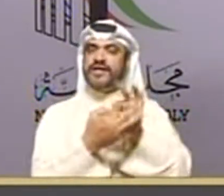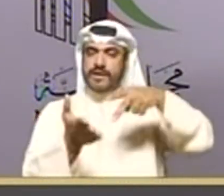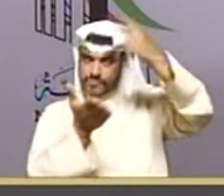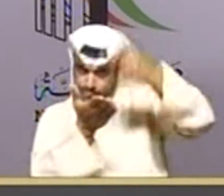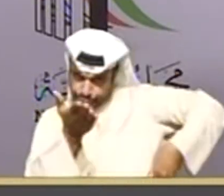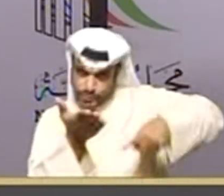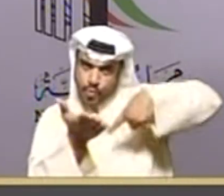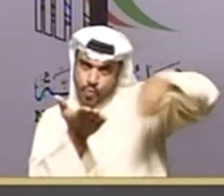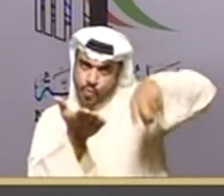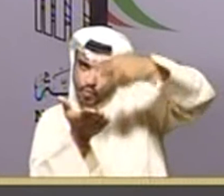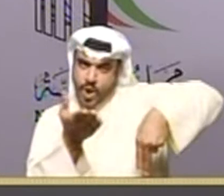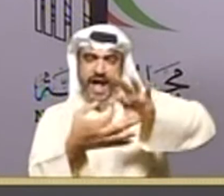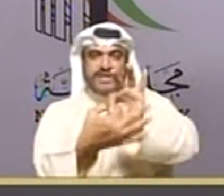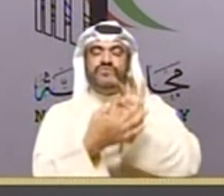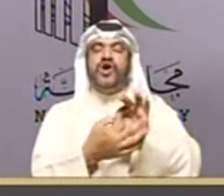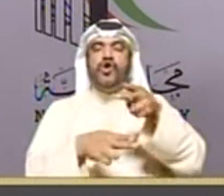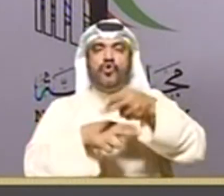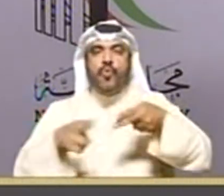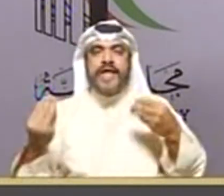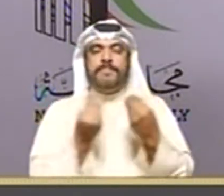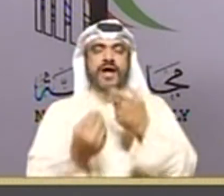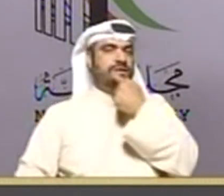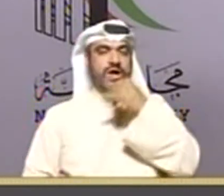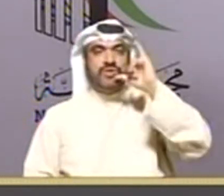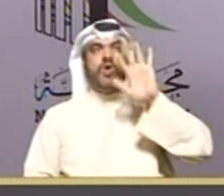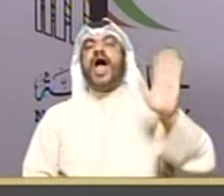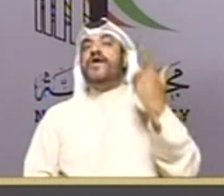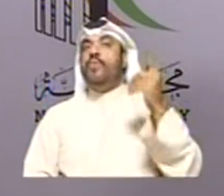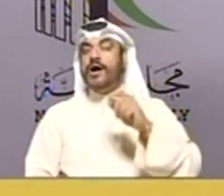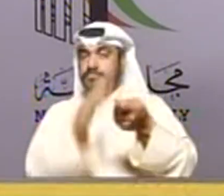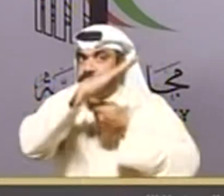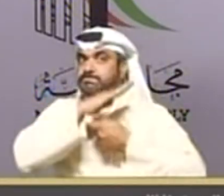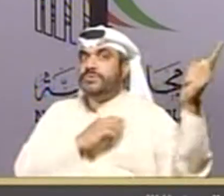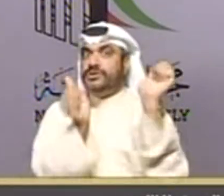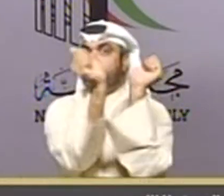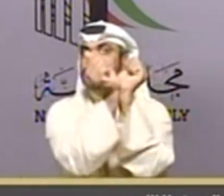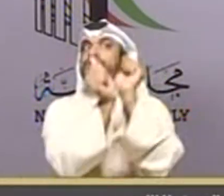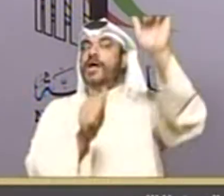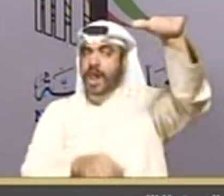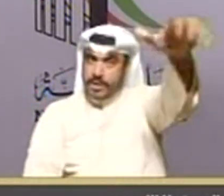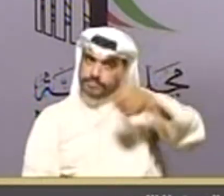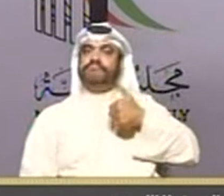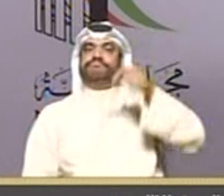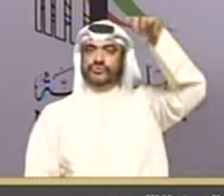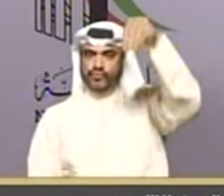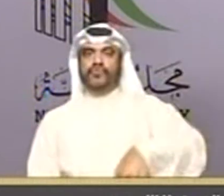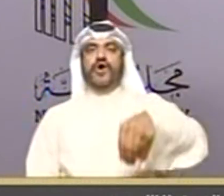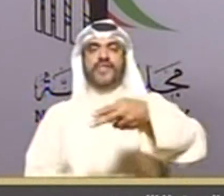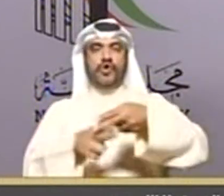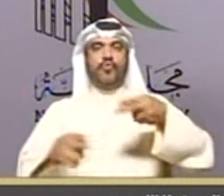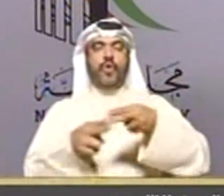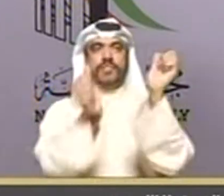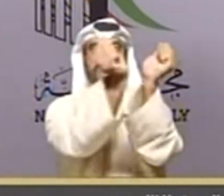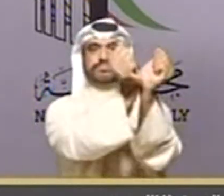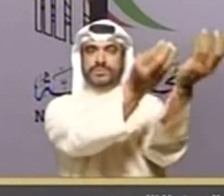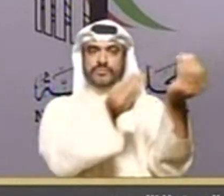بين حكومة الكويت وحكومة بريطانيا حول تسليم مجرمين، واللجنة أعدت التقرير ورفعت التقرير